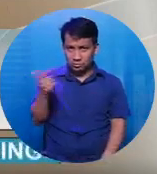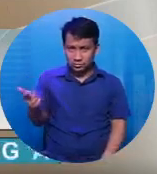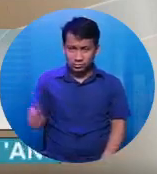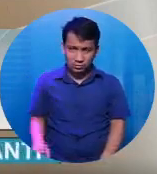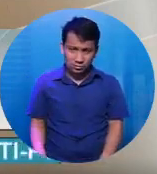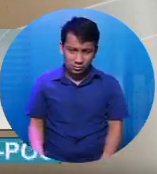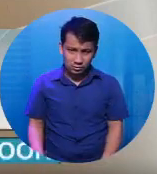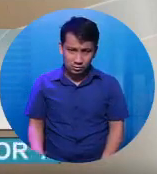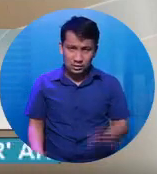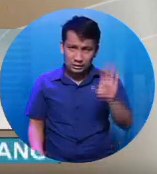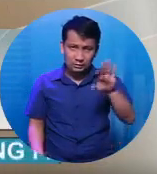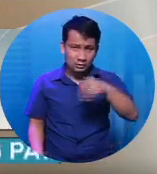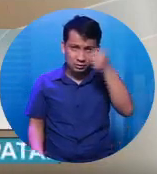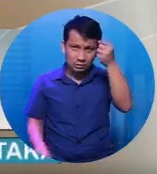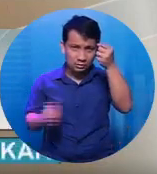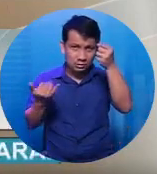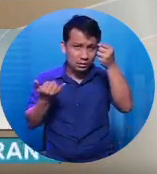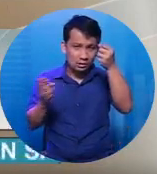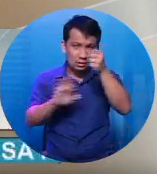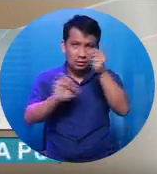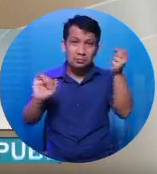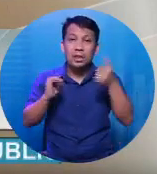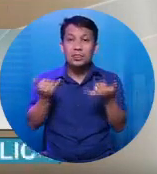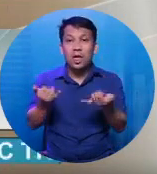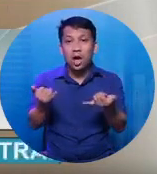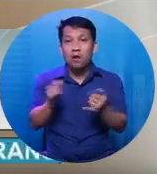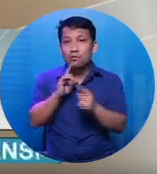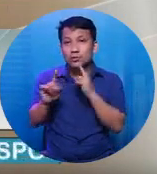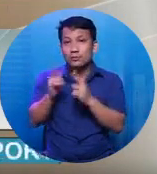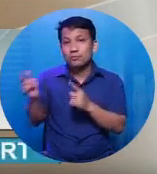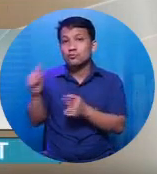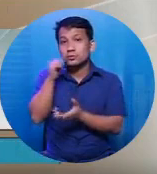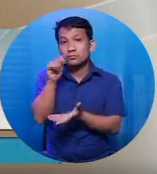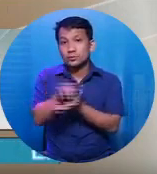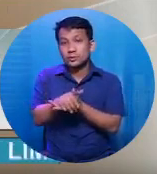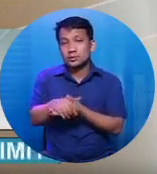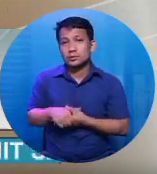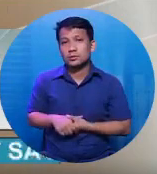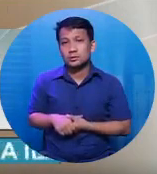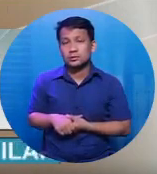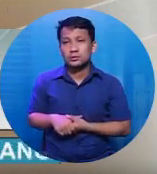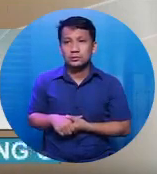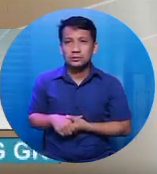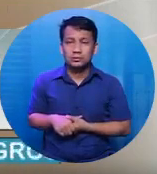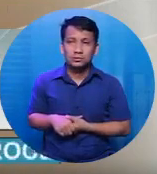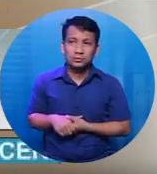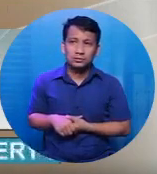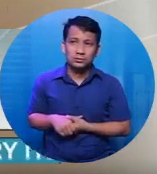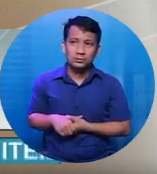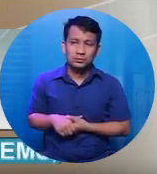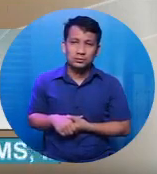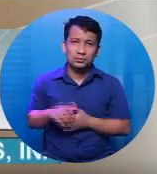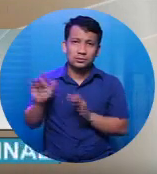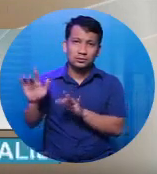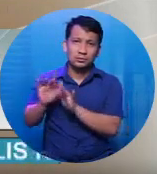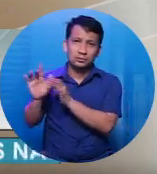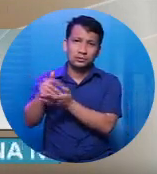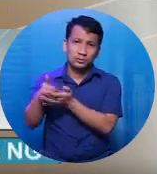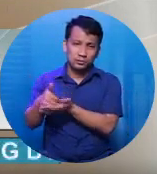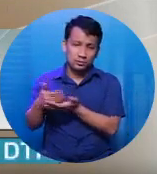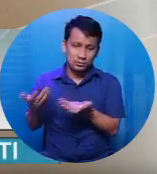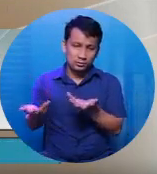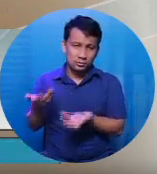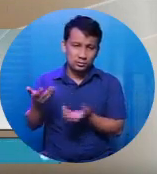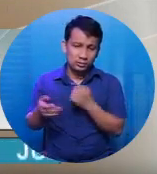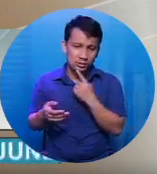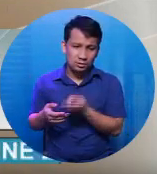po ako sa kanya. Hindi, sir. Kausapin mo siya ngayon. Kausapin mo siya ngayon, sir. Nagmamakawa pa ako sa kanya, sir. na ganito po,